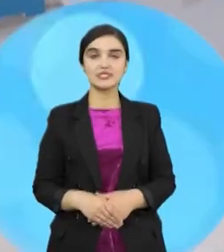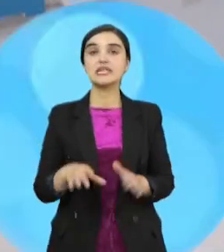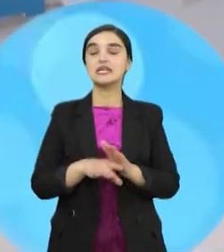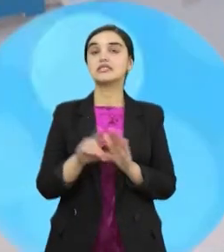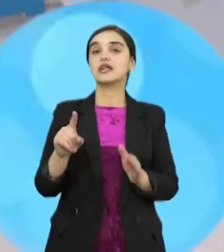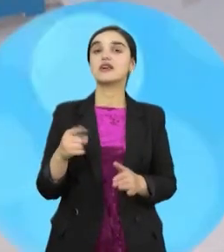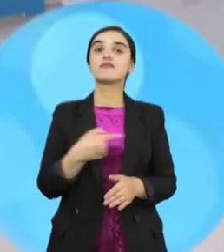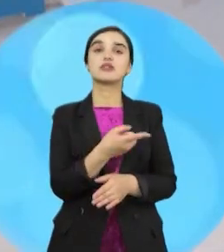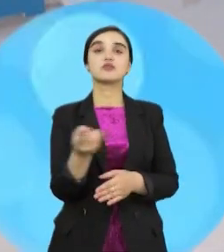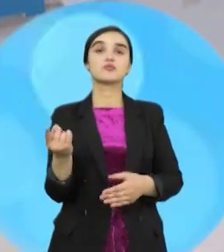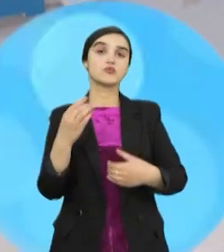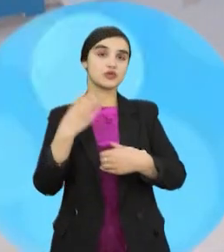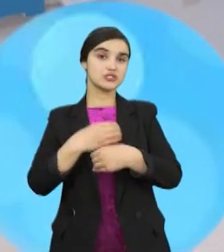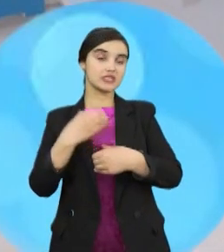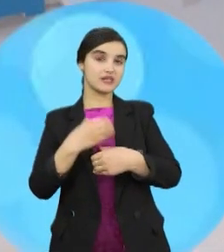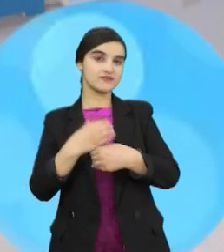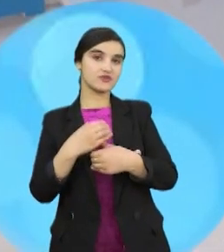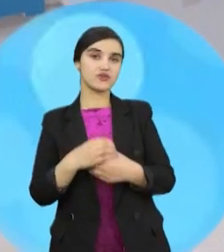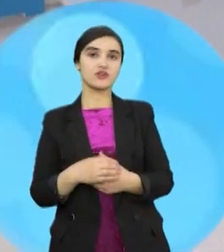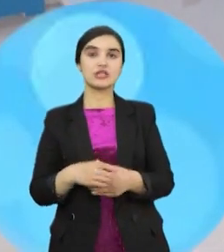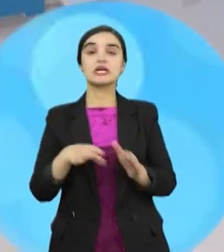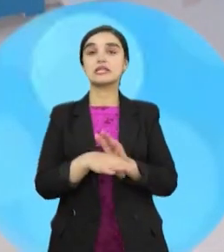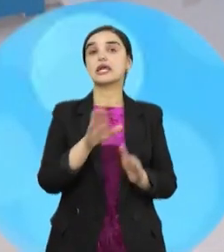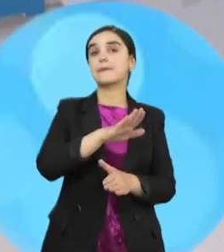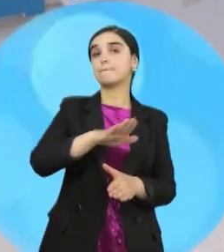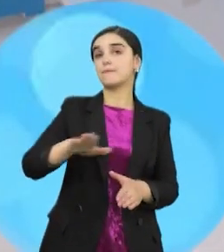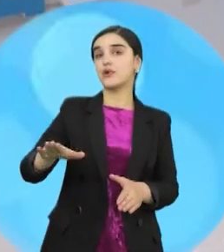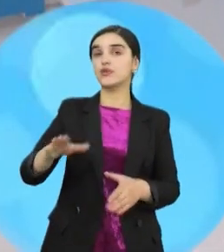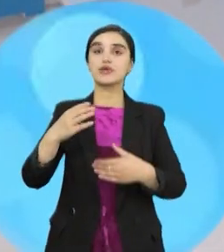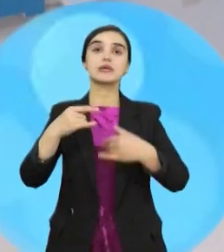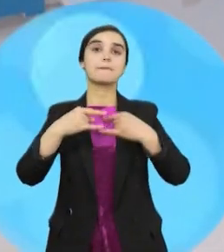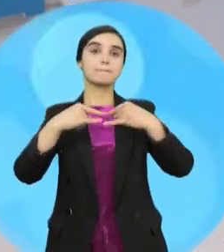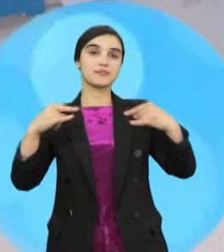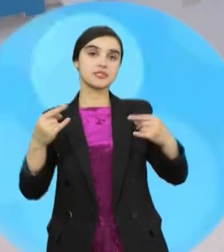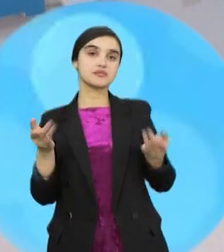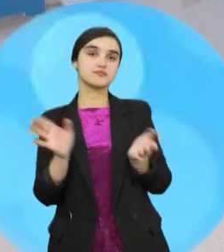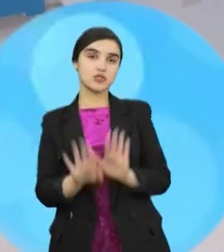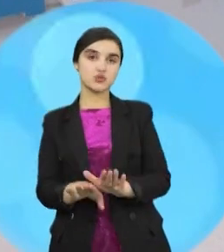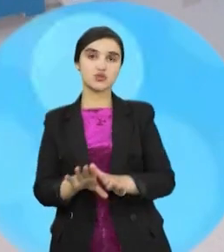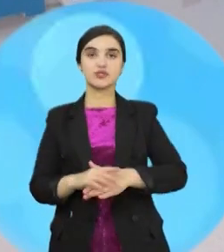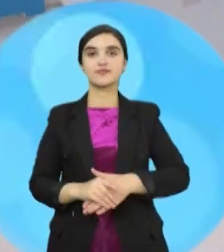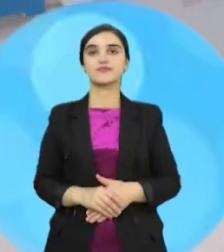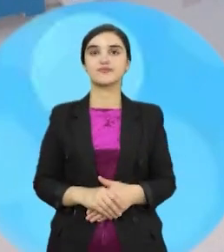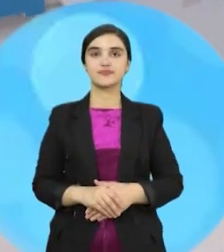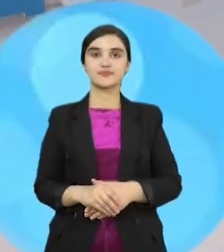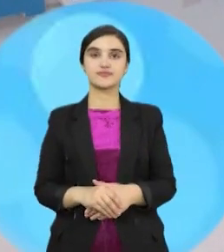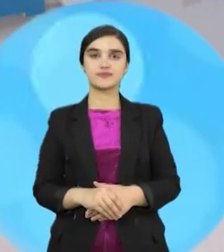در اول ما ظرف پلاستیکی را در روی میز میگذاریم.